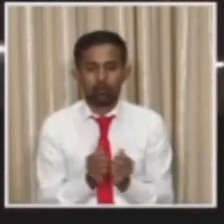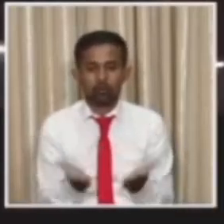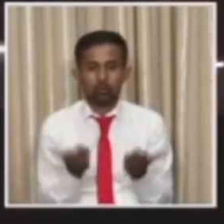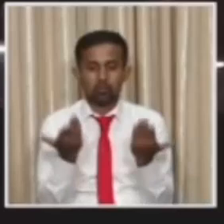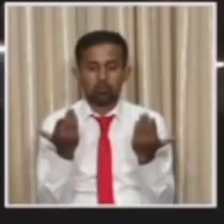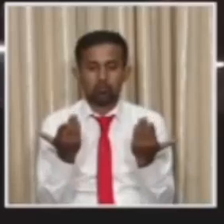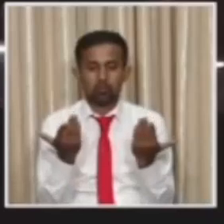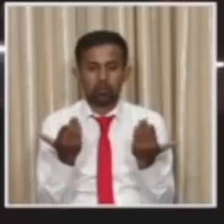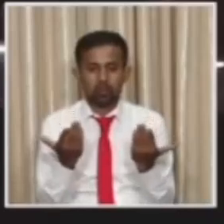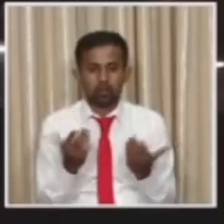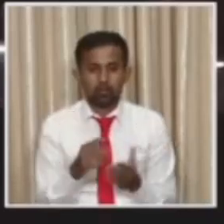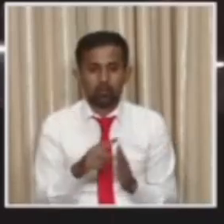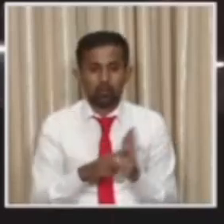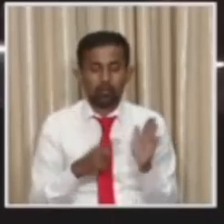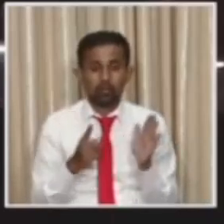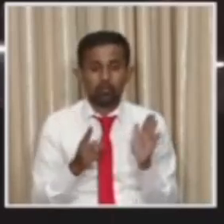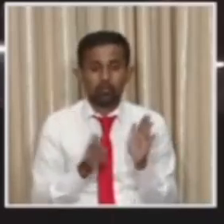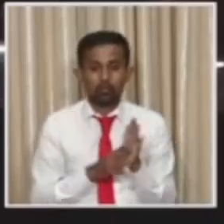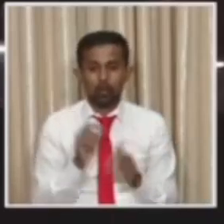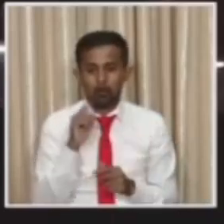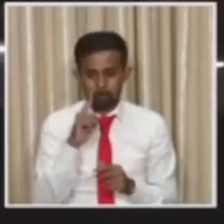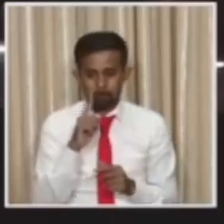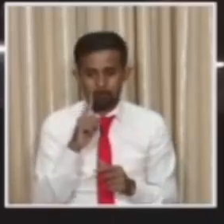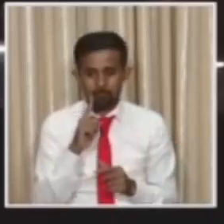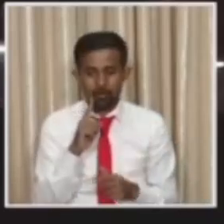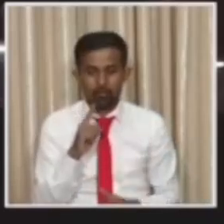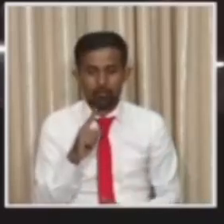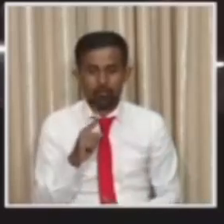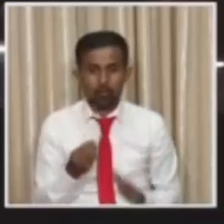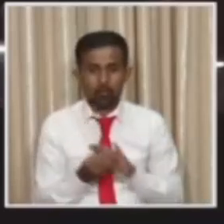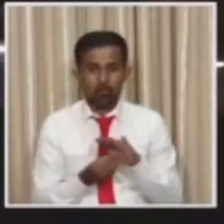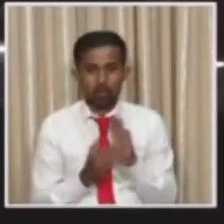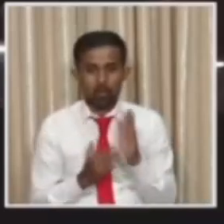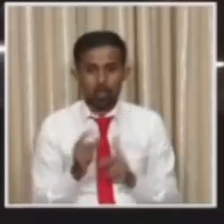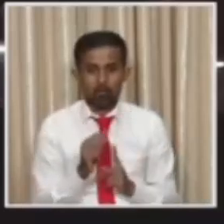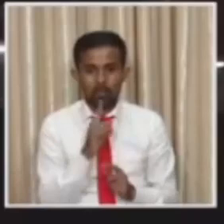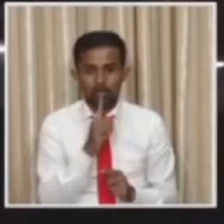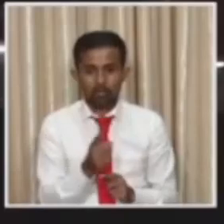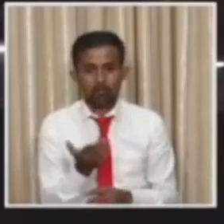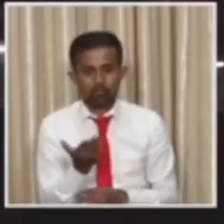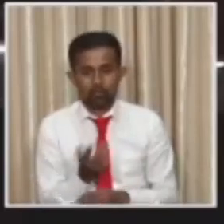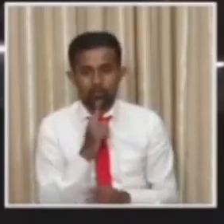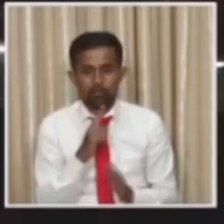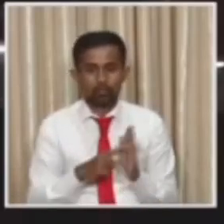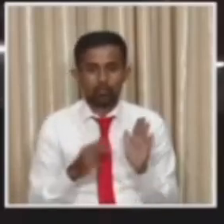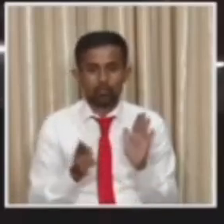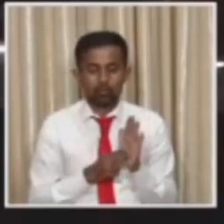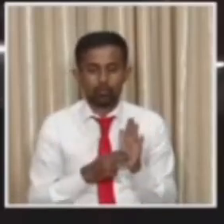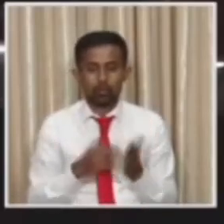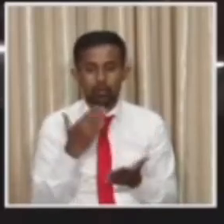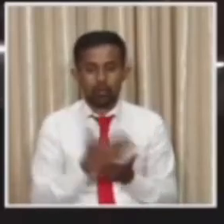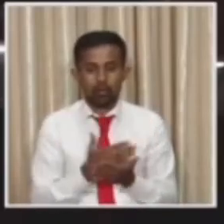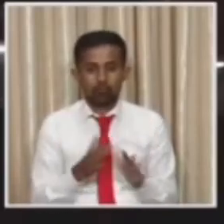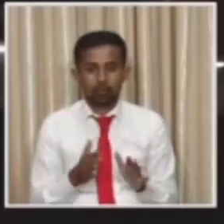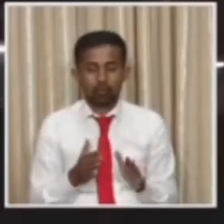හැබැයි මේ ජුනි පළවෙනිදා වෙනකොට මම මේ අපේ පරිසර අමාත්‍යතුමාටත් කියනවා ඉල්ලීමක් කරනවා ජූනි පළවෙනිදා වෙනකොට මේක නවත්තලා පටන්